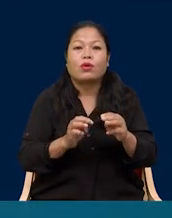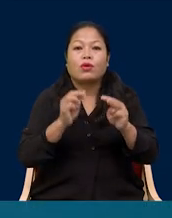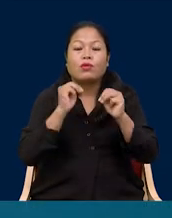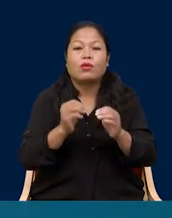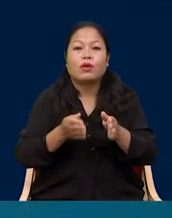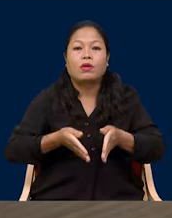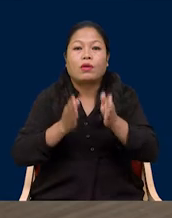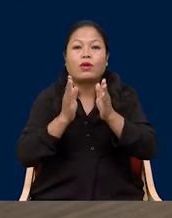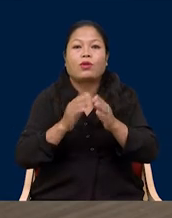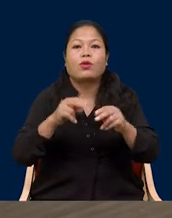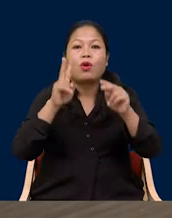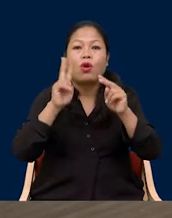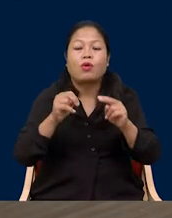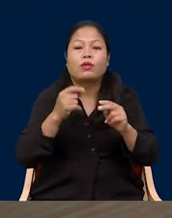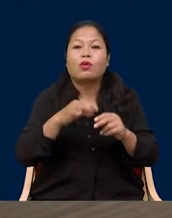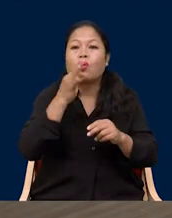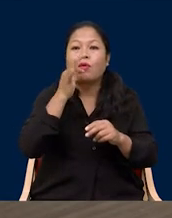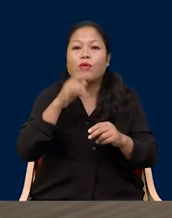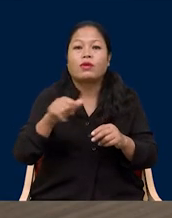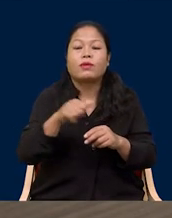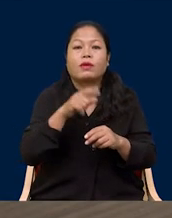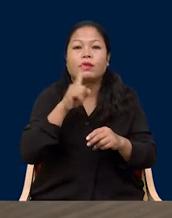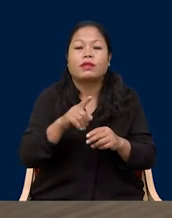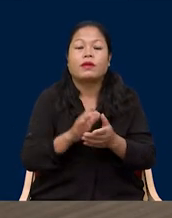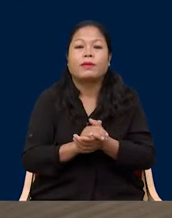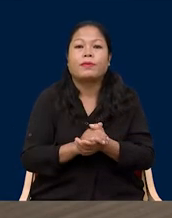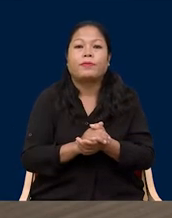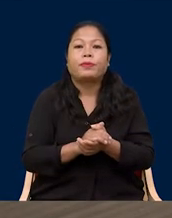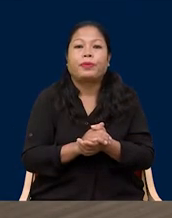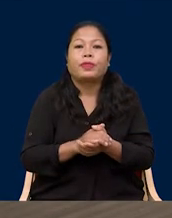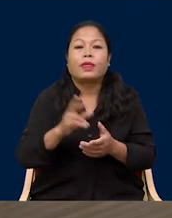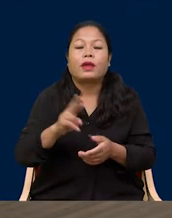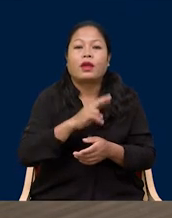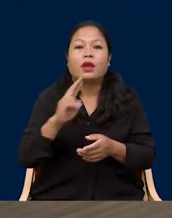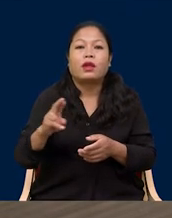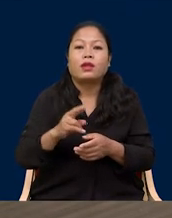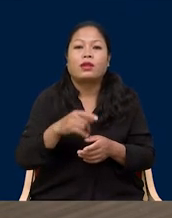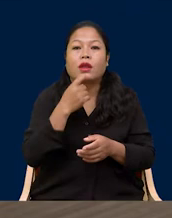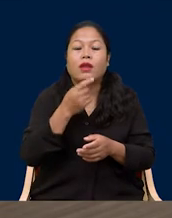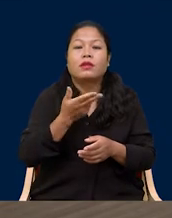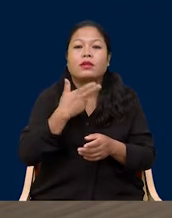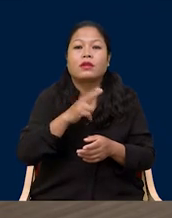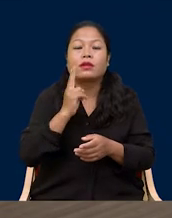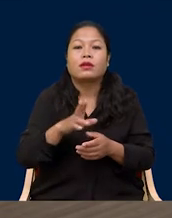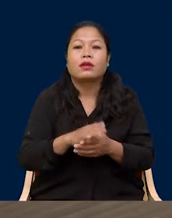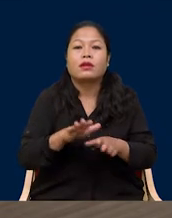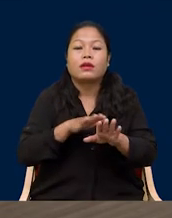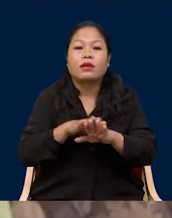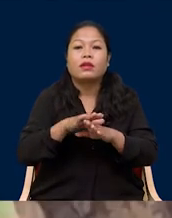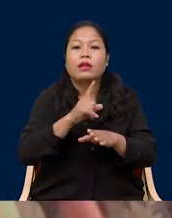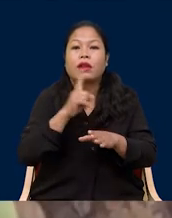बाटो है भनेर भनिसकेको अवस्था नहुँदाखेरि पक्कै पनि त्यहाँ पनि सिक्ने ठाउँ छँदैछ। र मैले के पनि भन्न चाहे